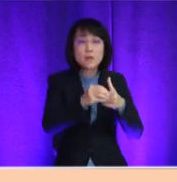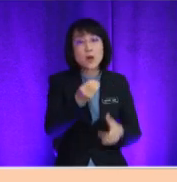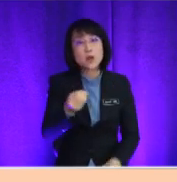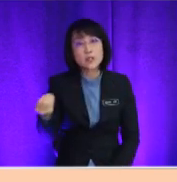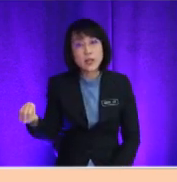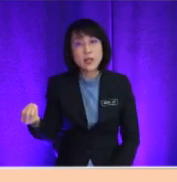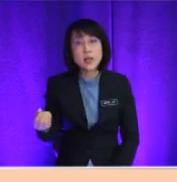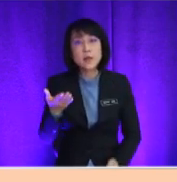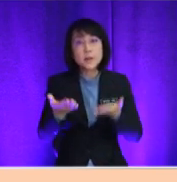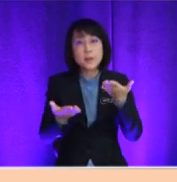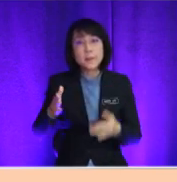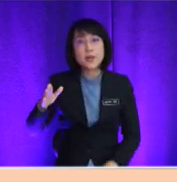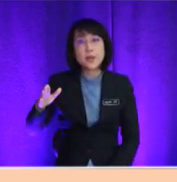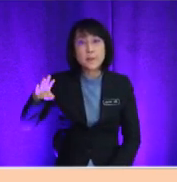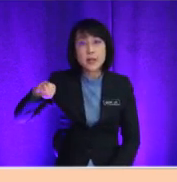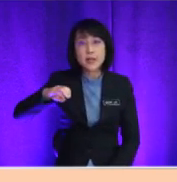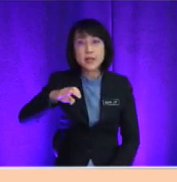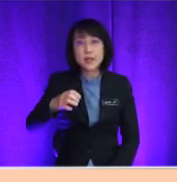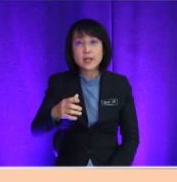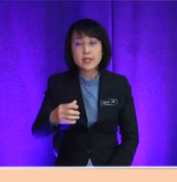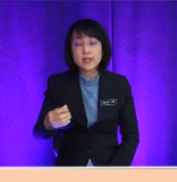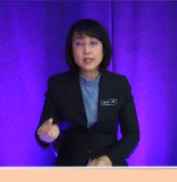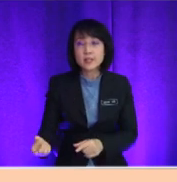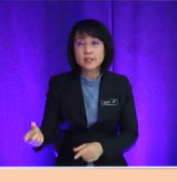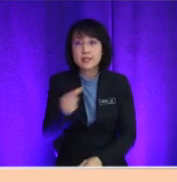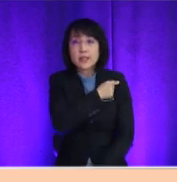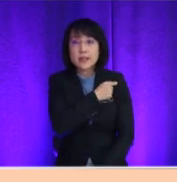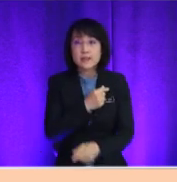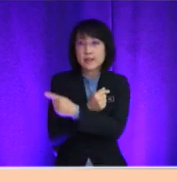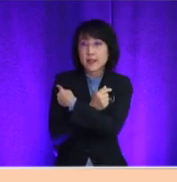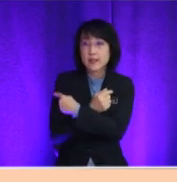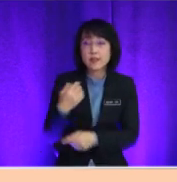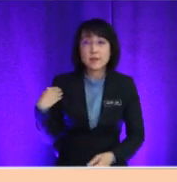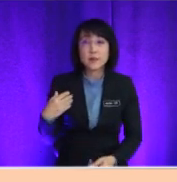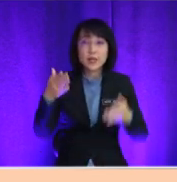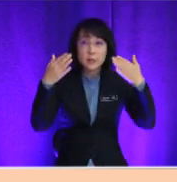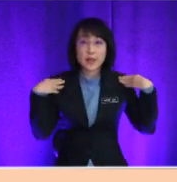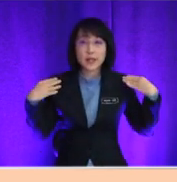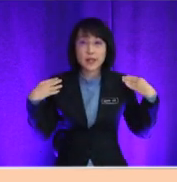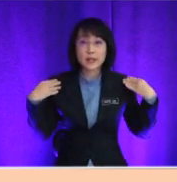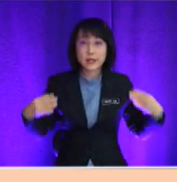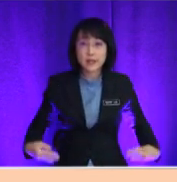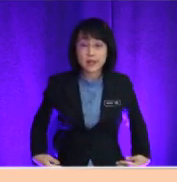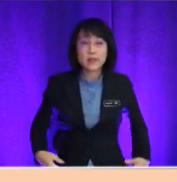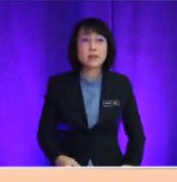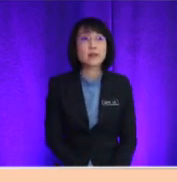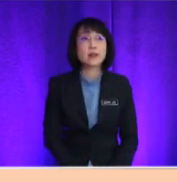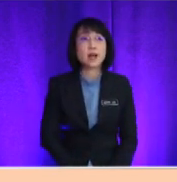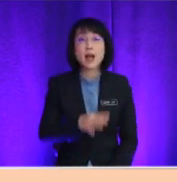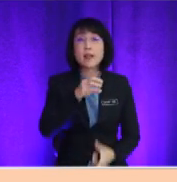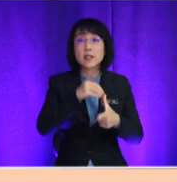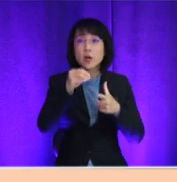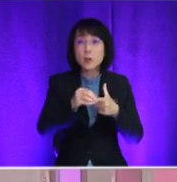atau pada barengan peralatan yang kita gunakan dipindahkan ke tempat lain atau dipindah ke makanan itu